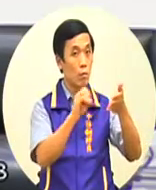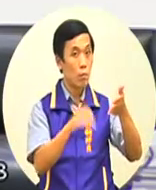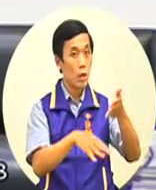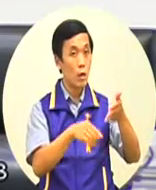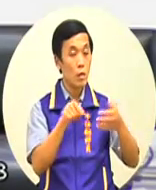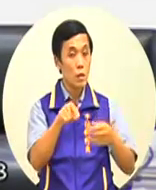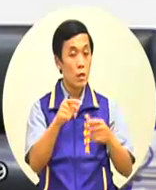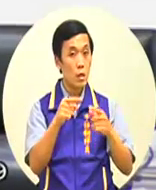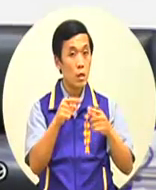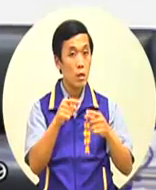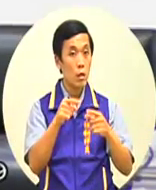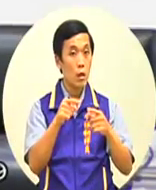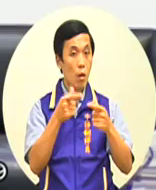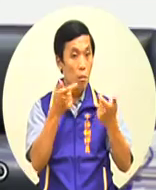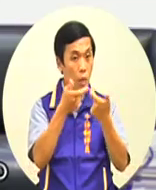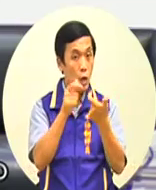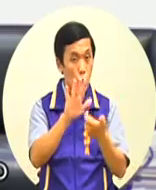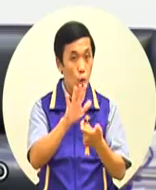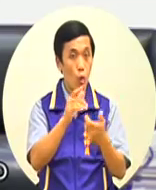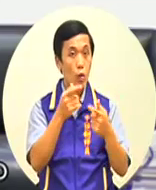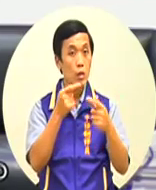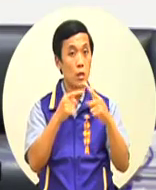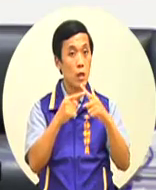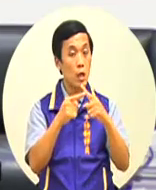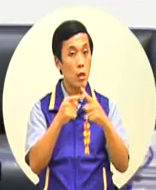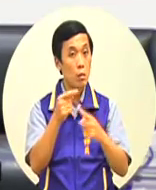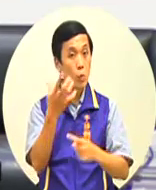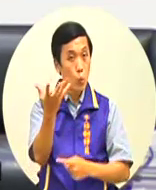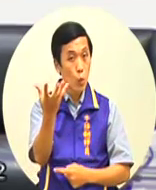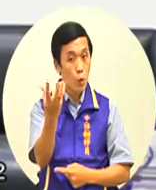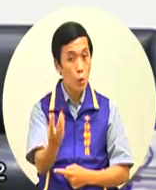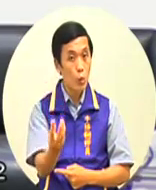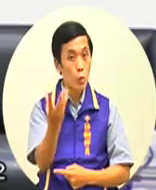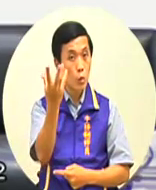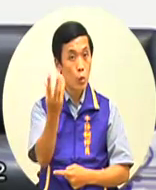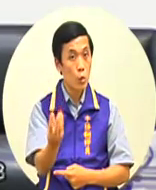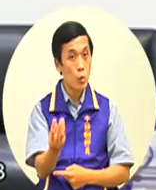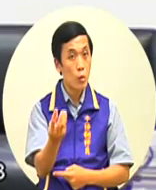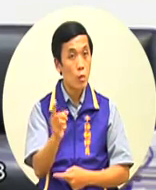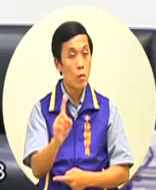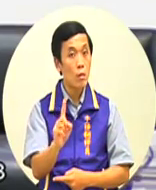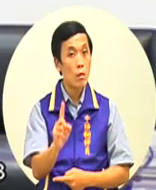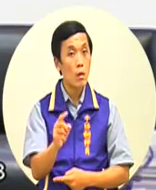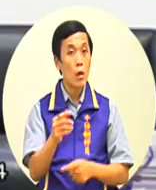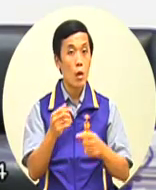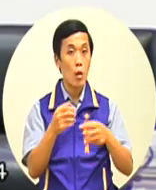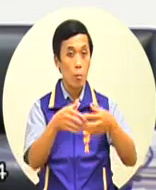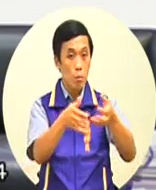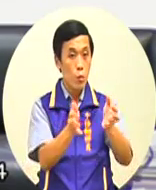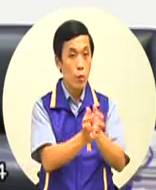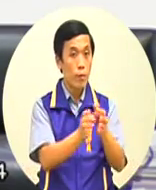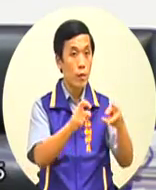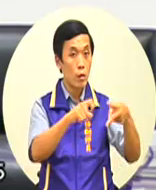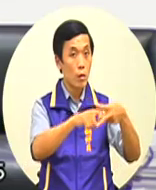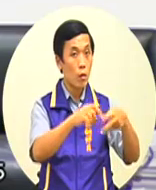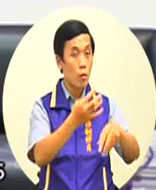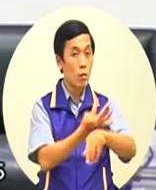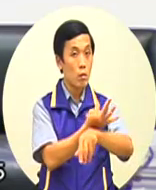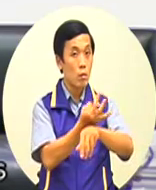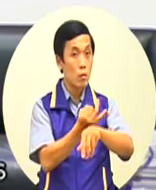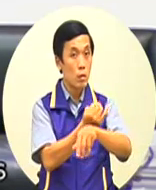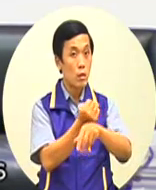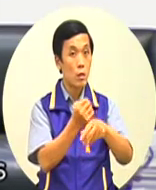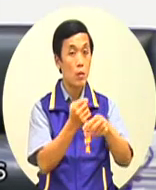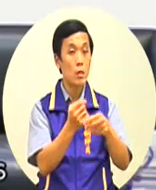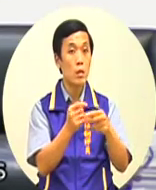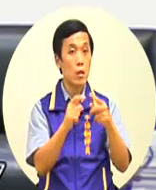多吗？如果以高雄市来讲，有很多这种的。 部分工时的人数，我们有统计资